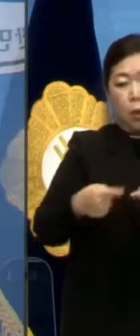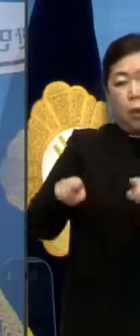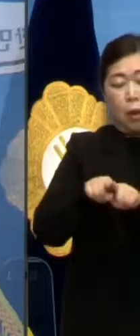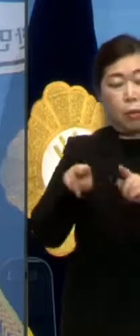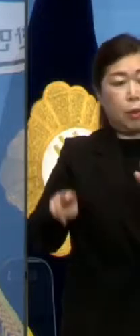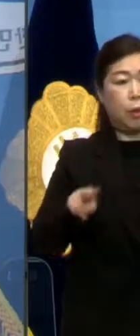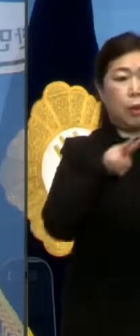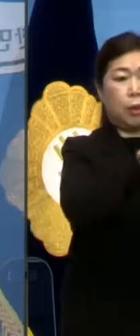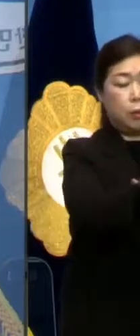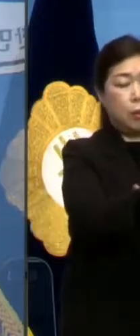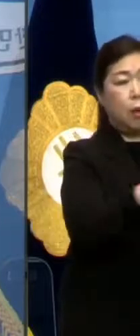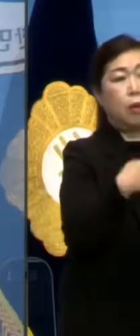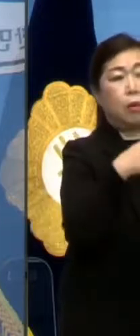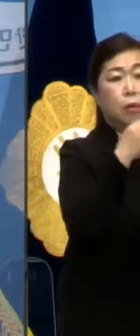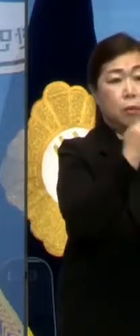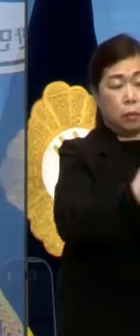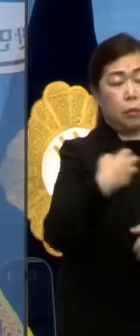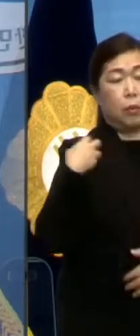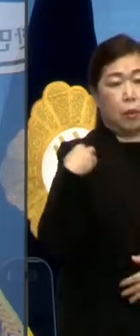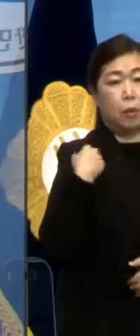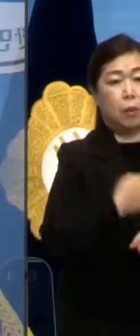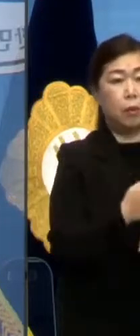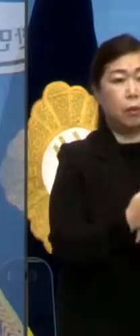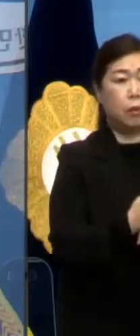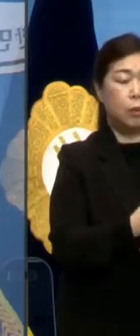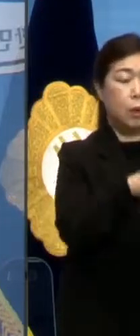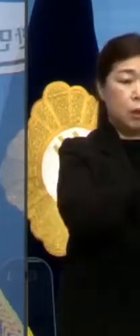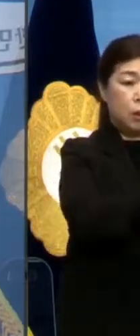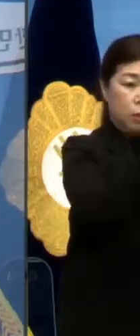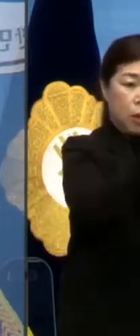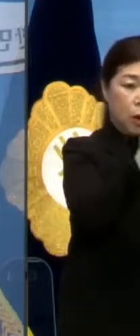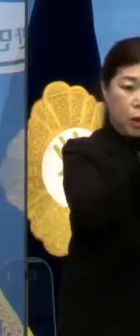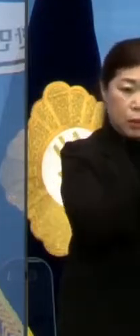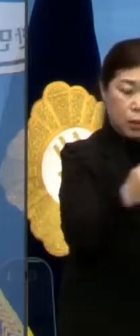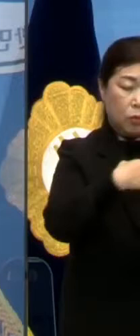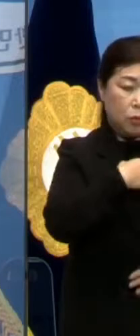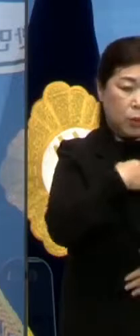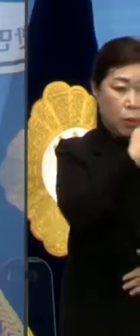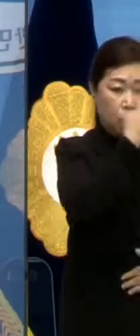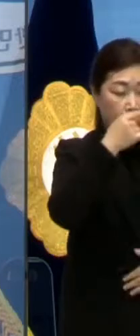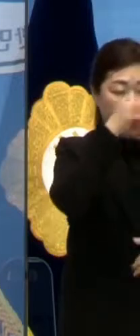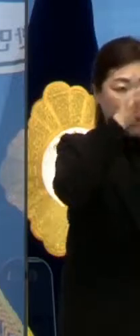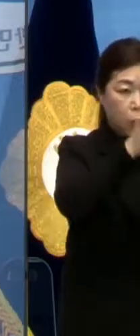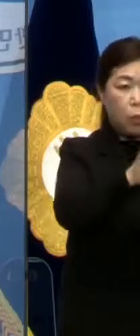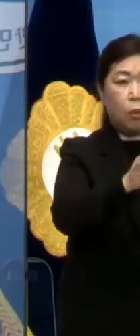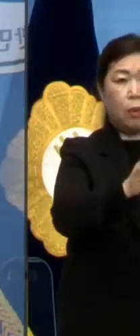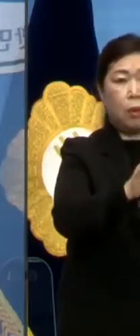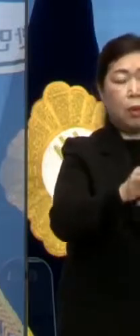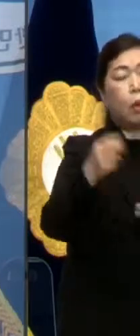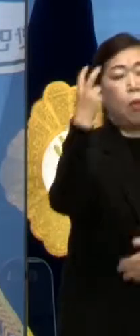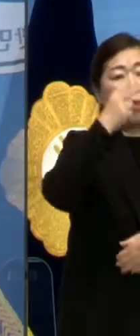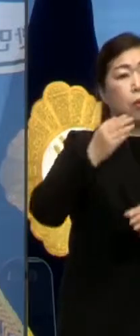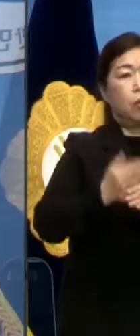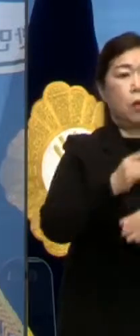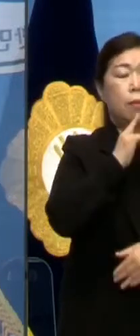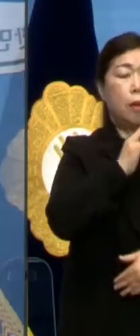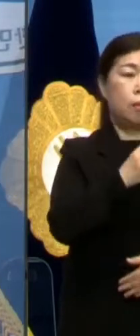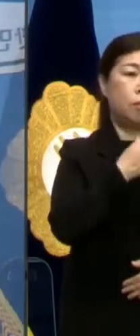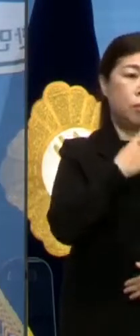조사를 의무화하고 입양 가정 내 위기 검증을 강화하는 방안을 검토 중이라고